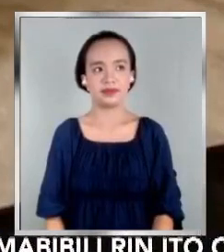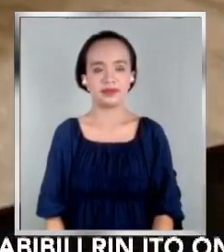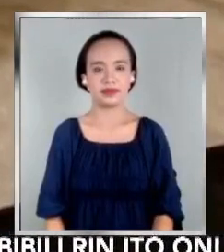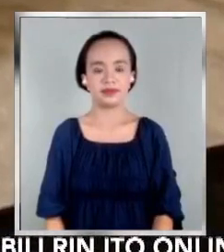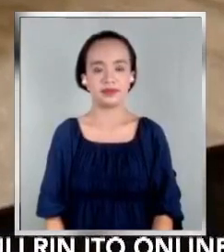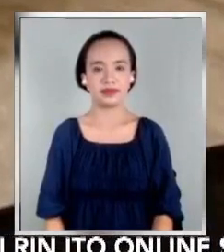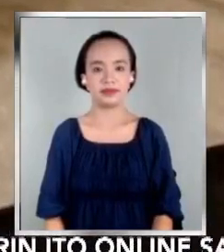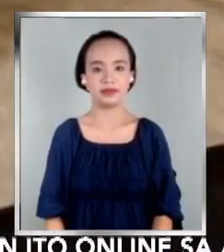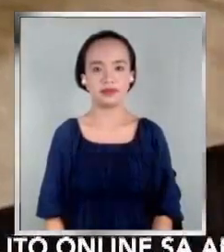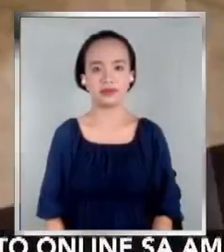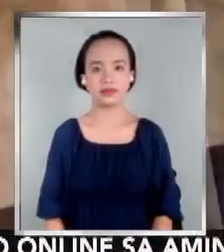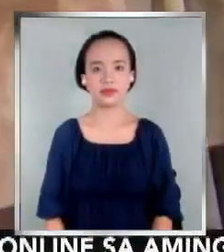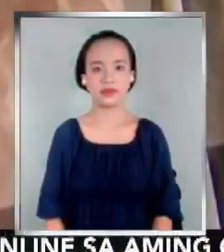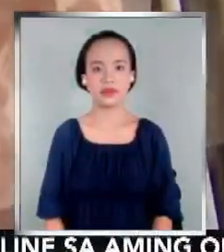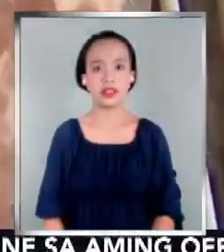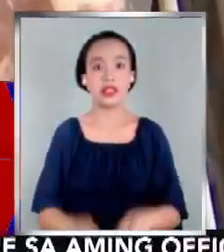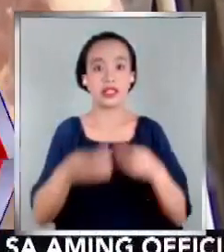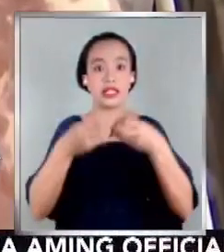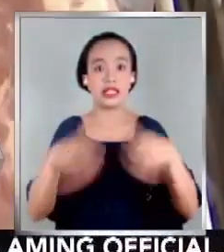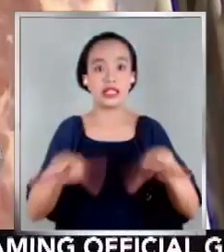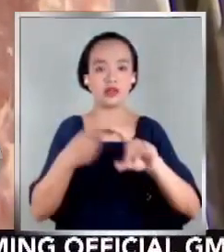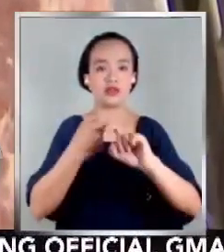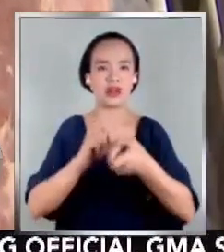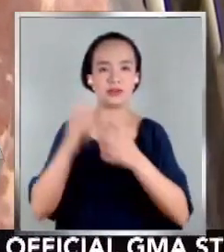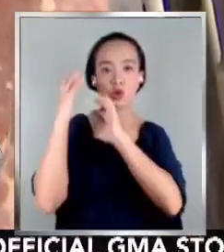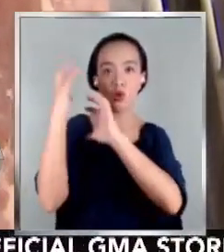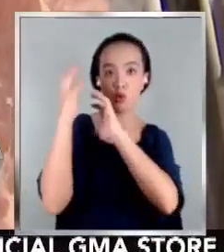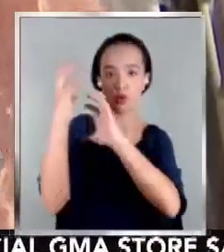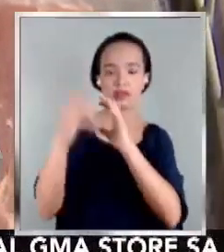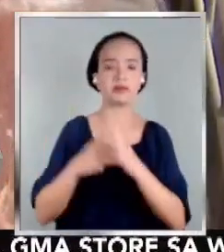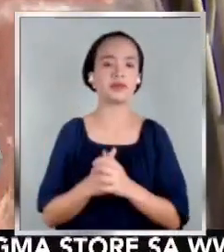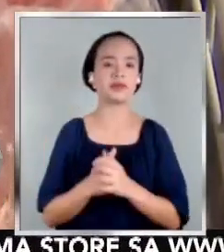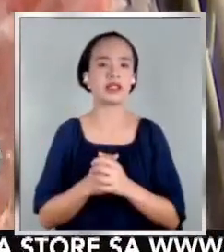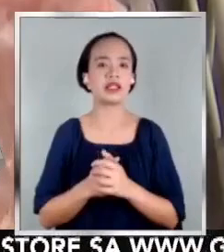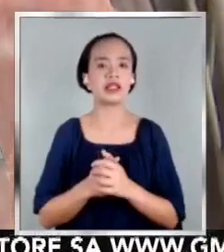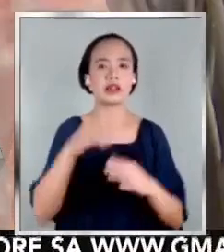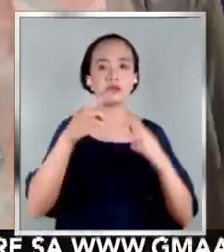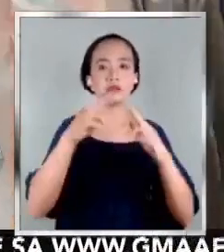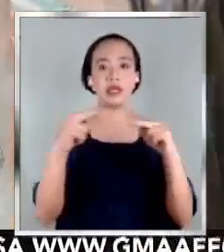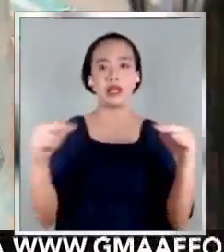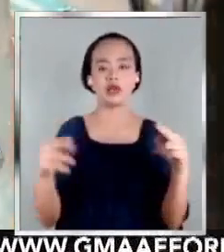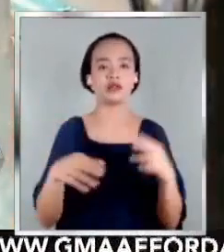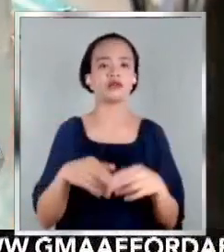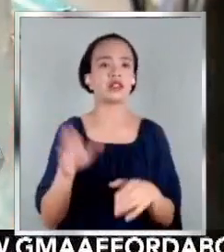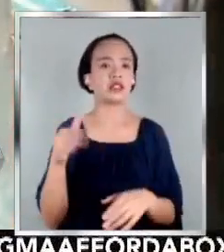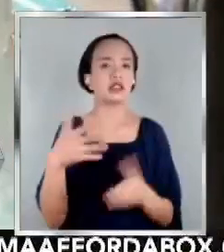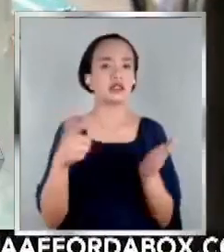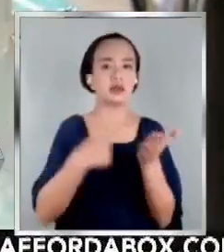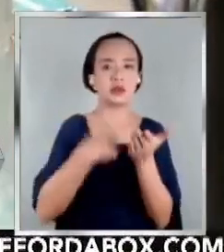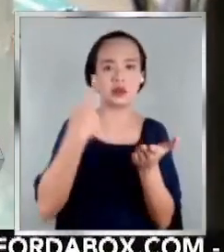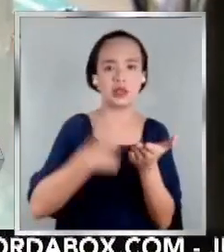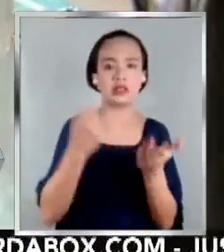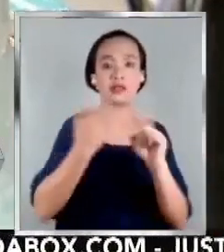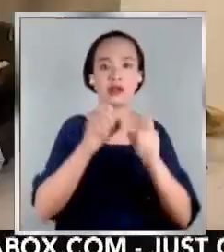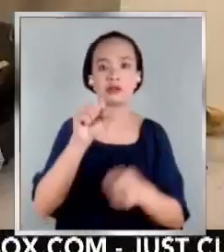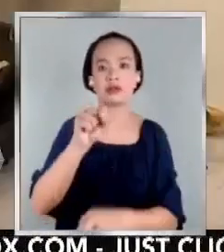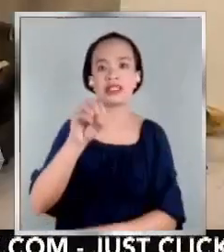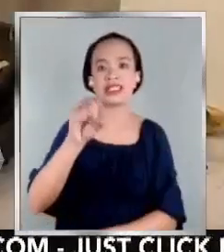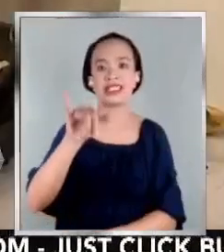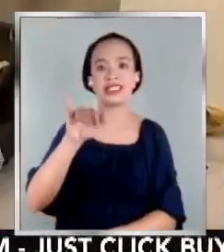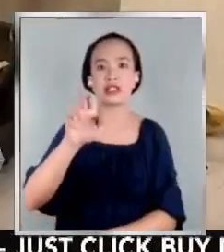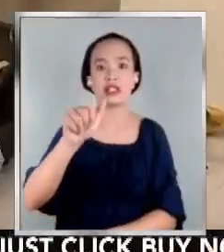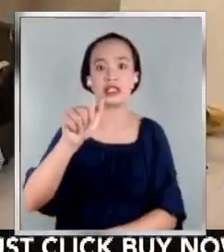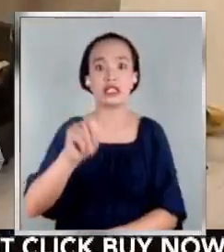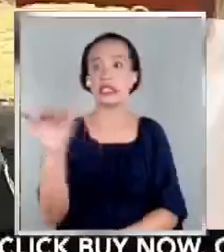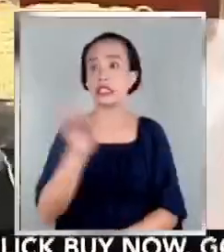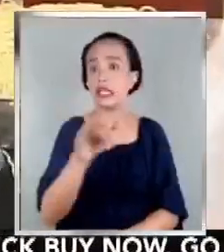Itlog na gawa sa gata ng niyo. Bacon, hipon at isda, gawa naman sa soybean. Ultimo milk tea, vegan. Lahat ng